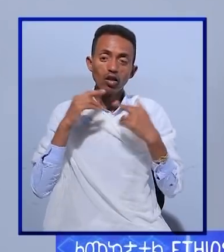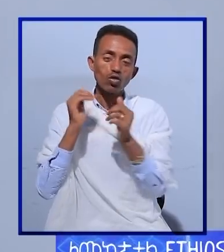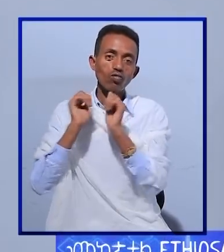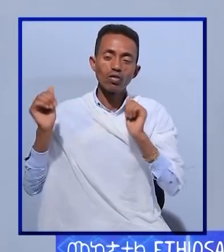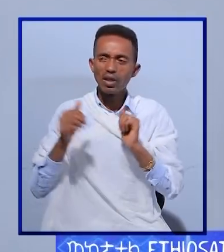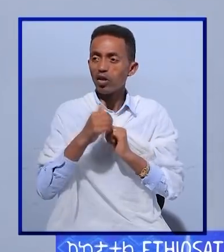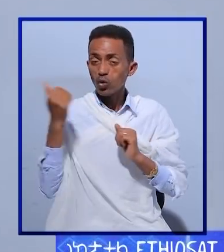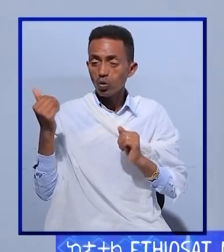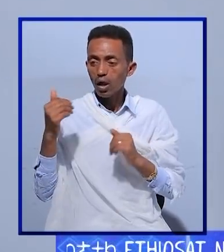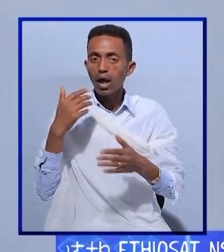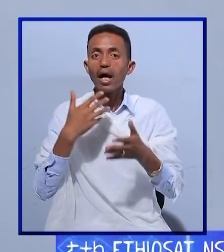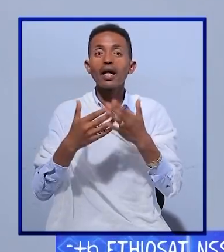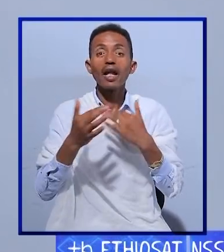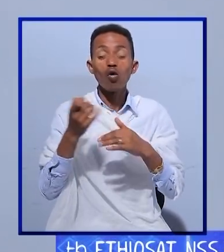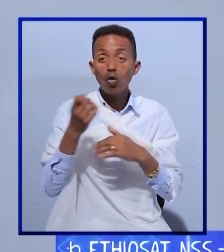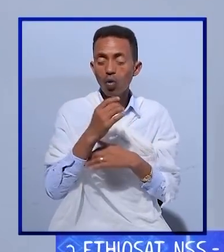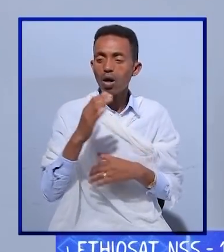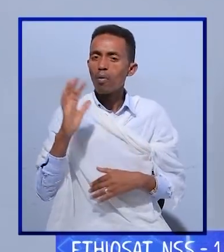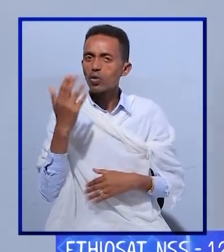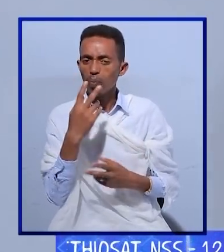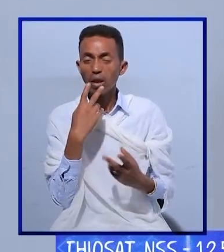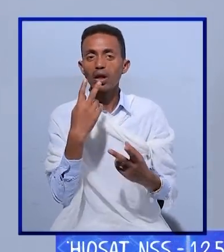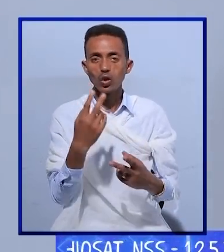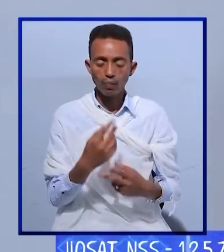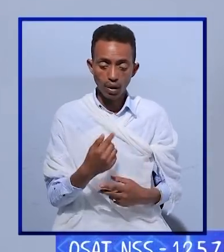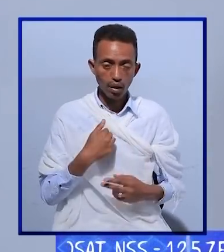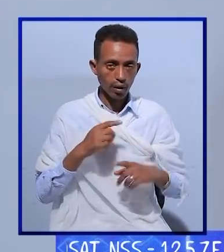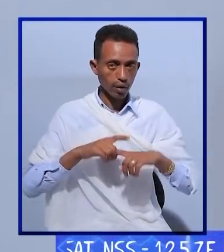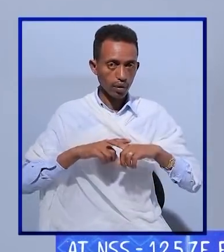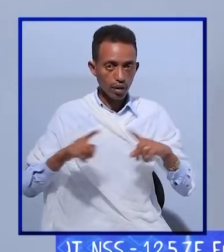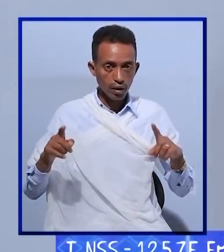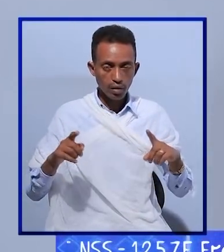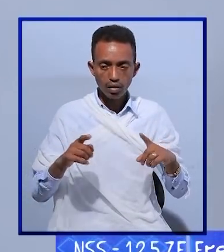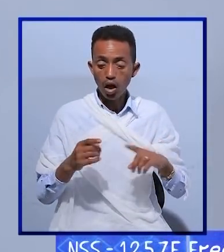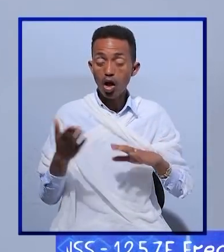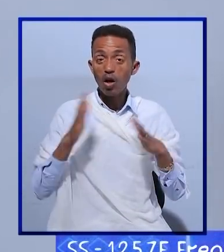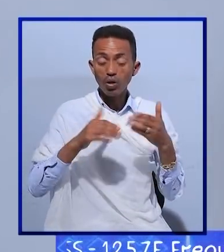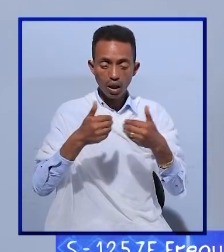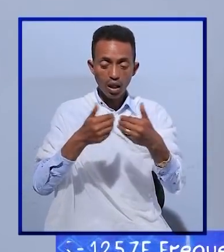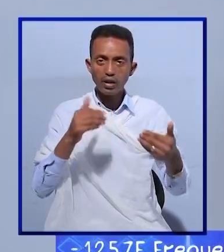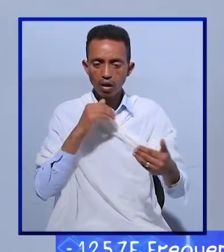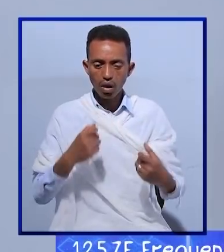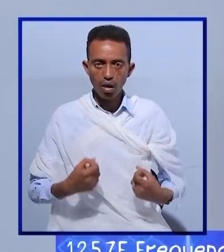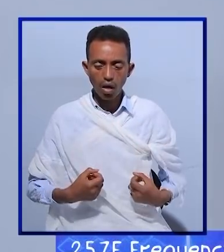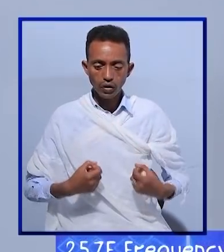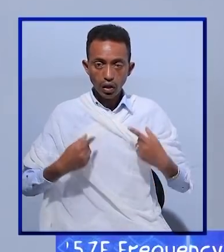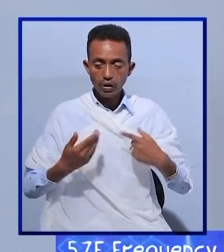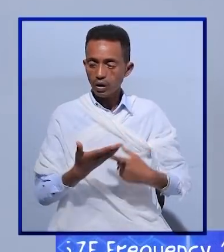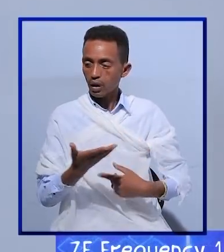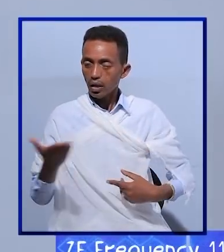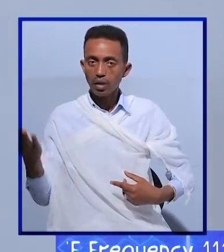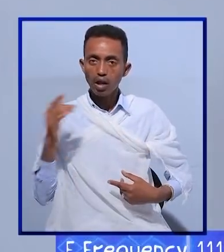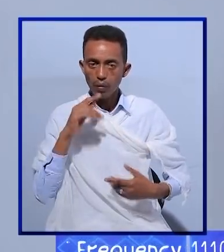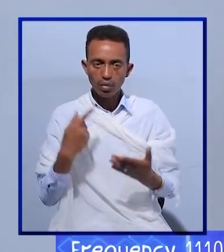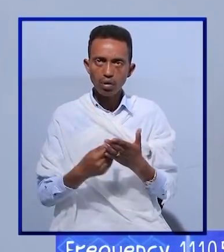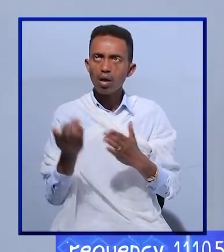ጉዳዩ ለሌሎች ቀላል ሆኖና መስሎ ቢታያቸው ለኔ ግን ከሞት ያልተናነሰ አስደንጋጭ ነገር